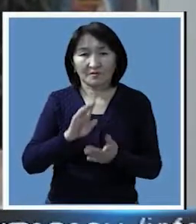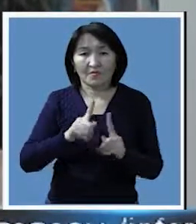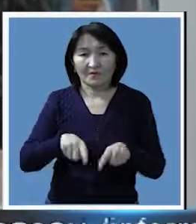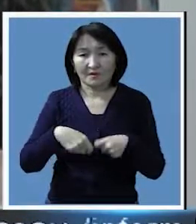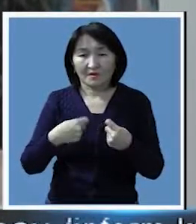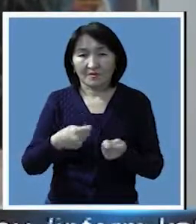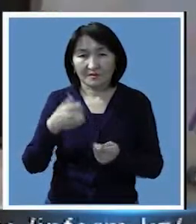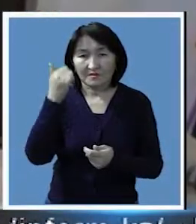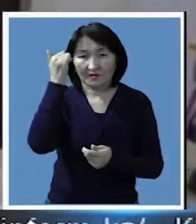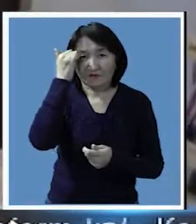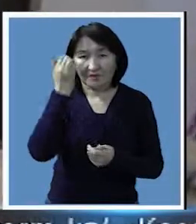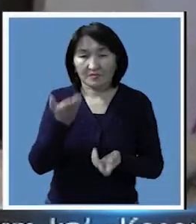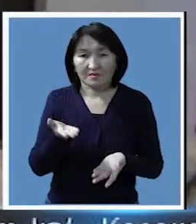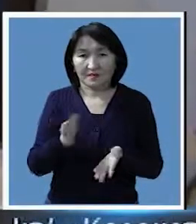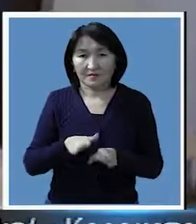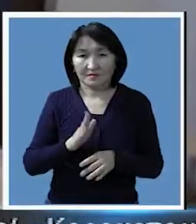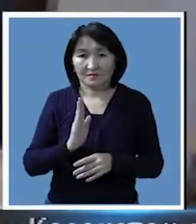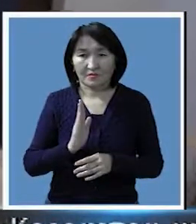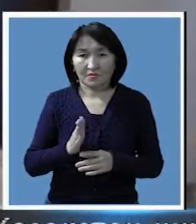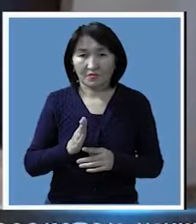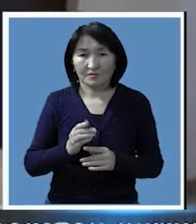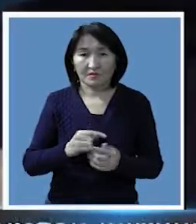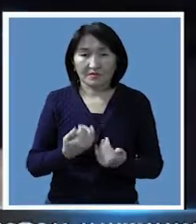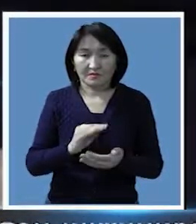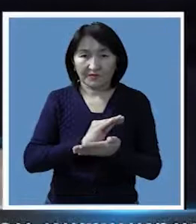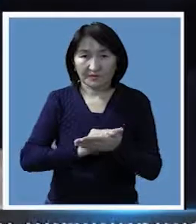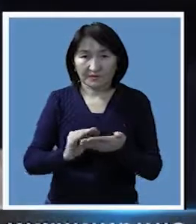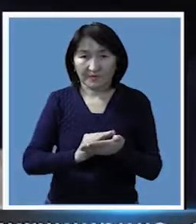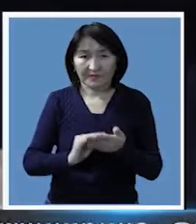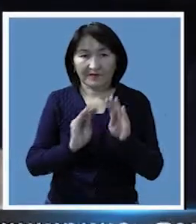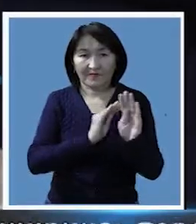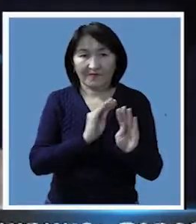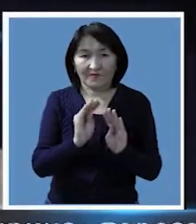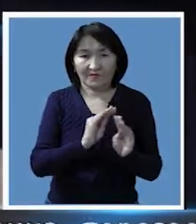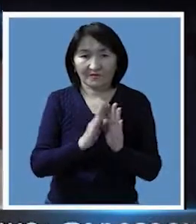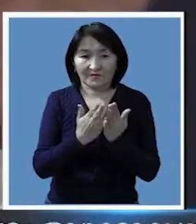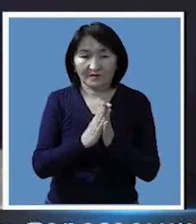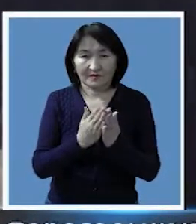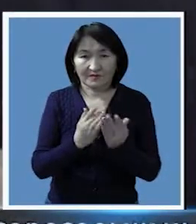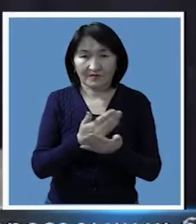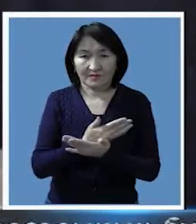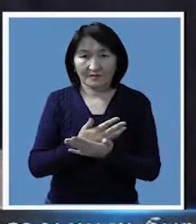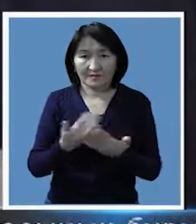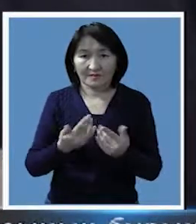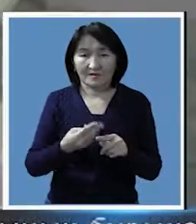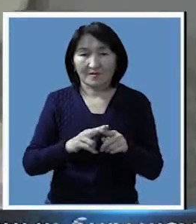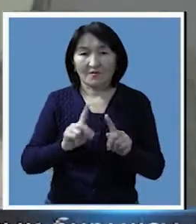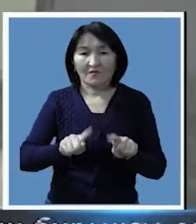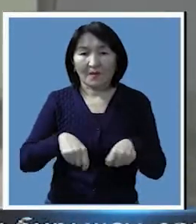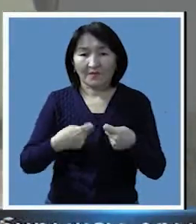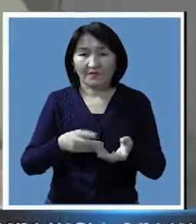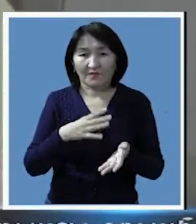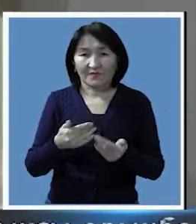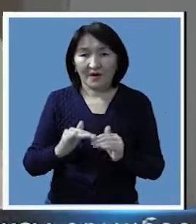ғылыми еңбектермен кітаптарда көркем және өнер шығармаларында көрініс тапқан. Яғни бала сұлтаннан дана сұлтанға айналған ұлы тұлғаның жастық